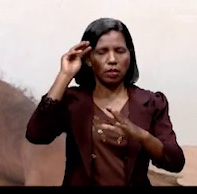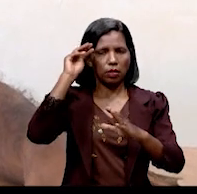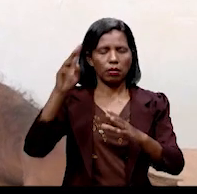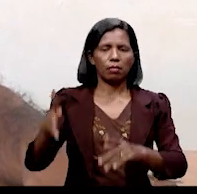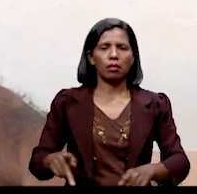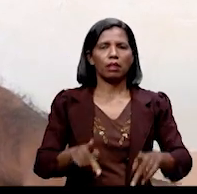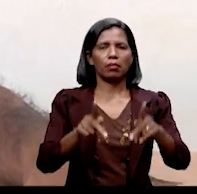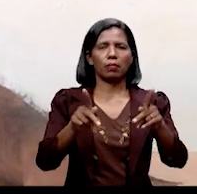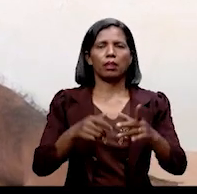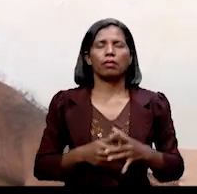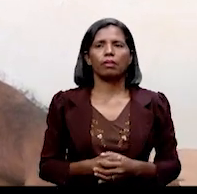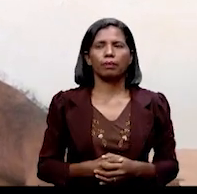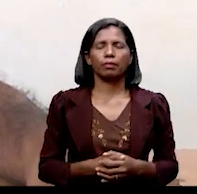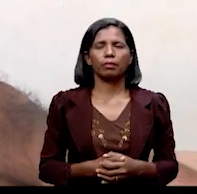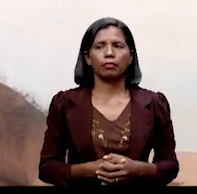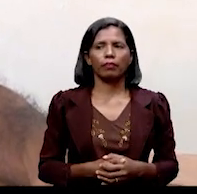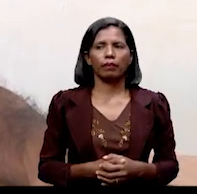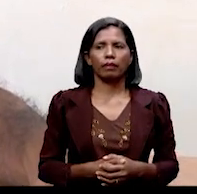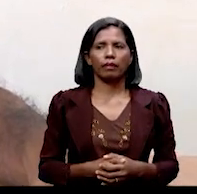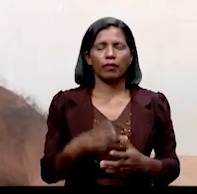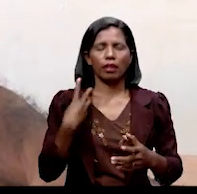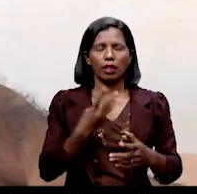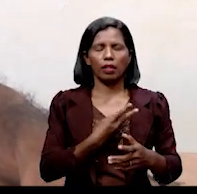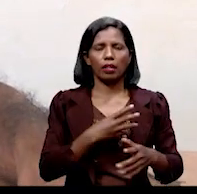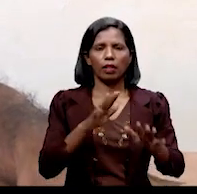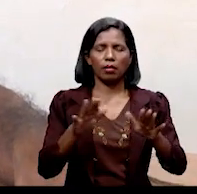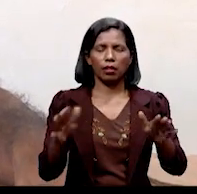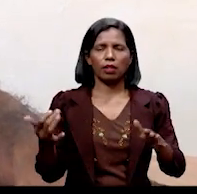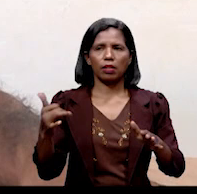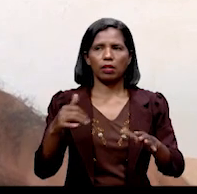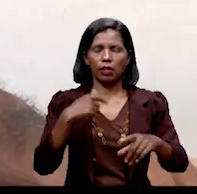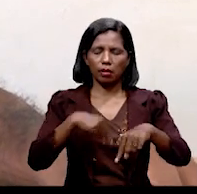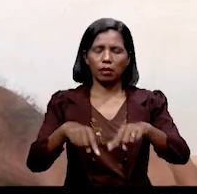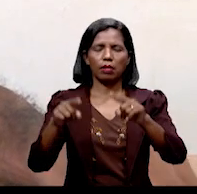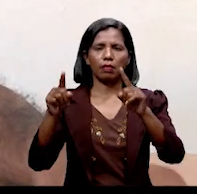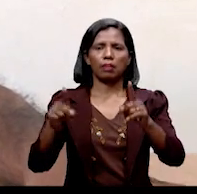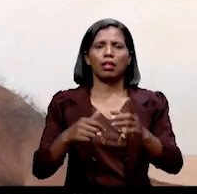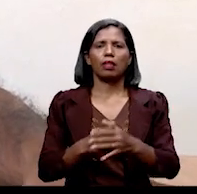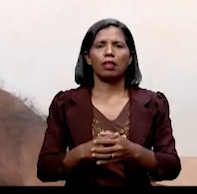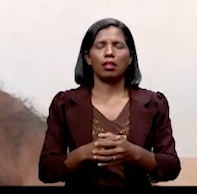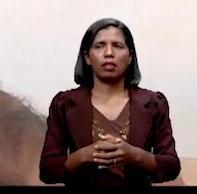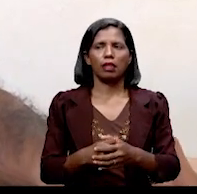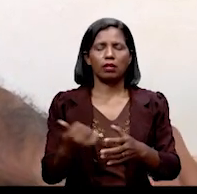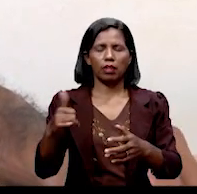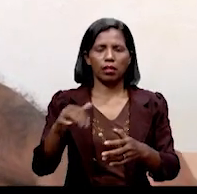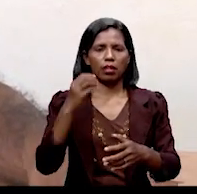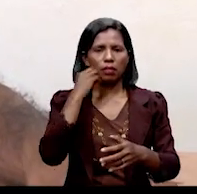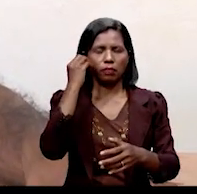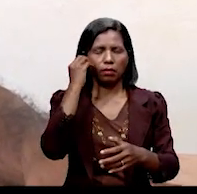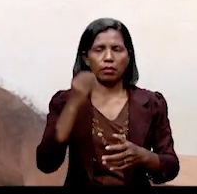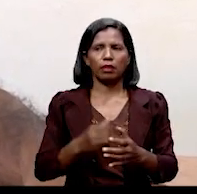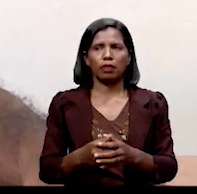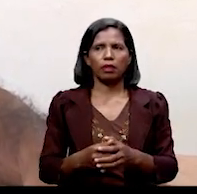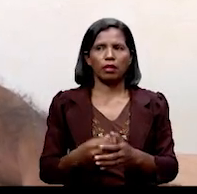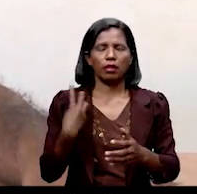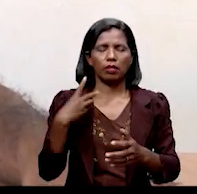ministerio publiko mas itani alin sarnene or sida ita sei haruka filafale ba ia sira ne fatin itani